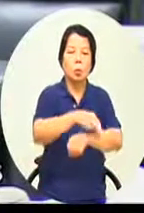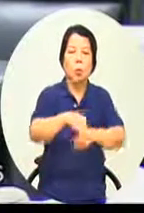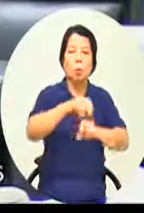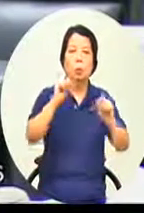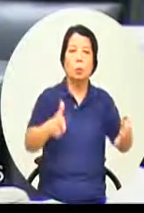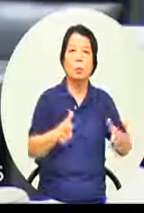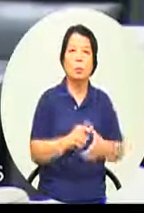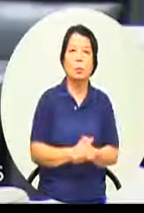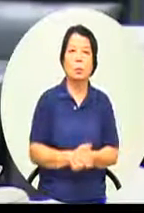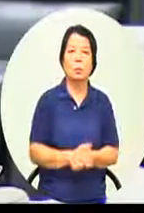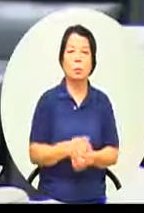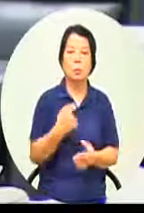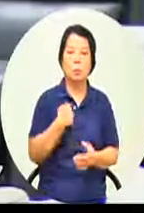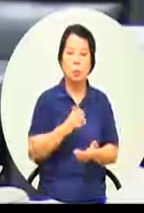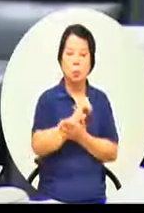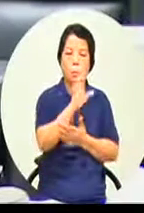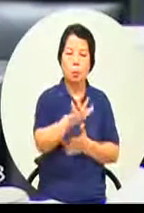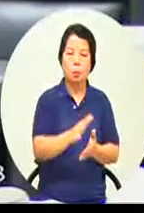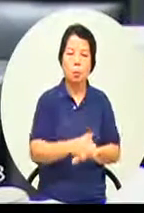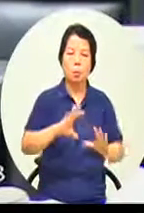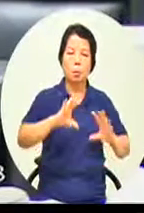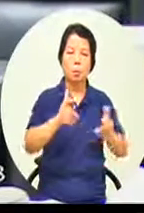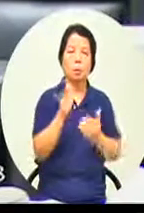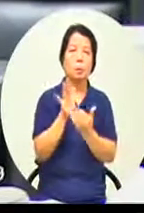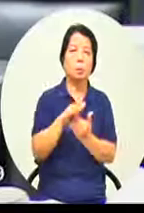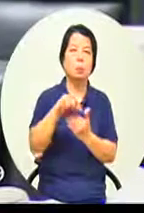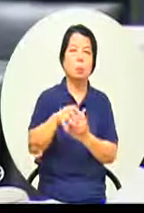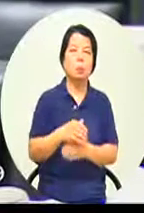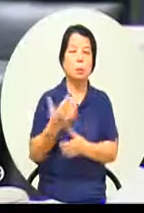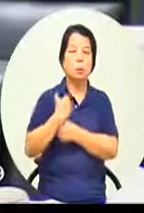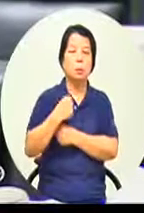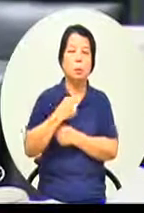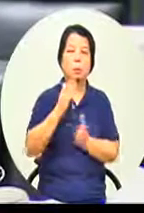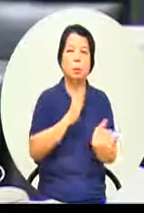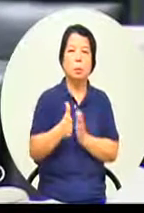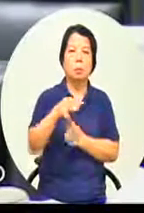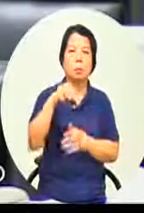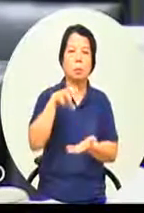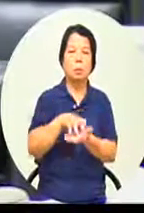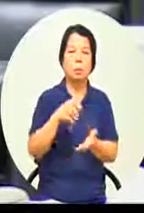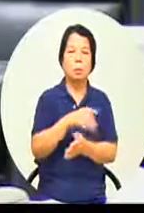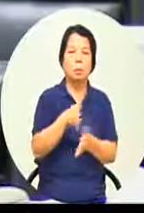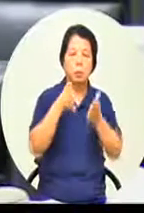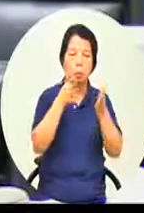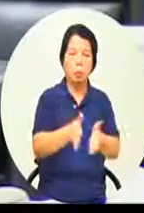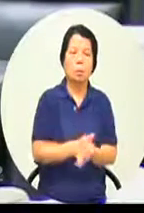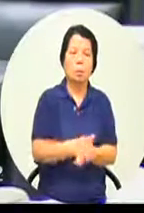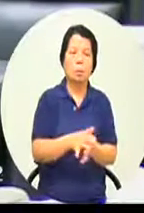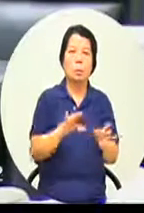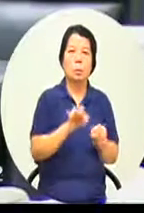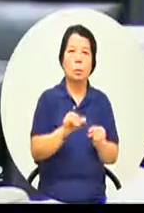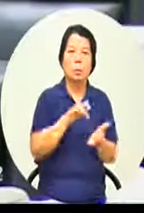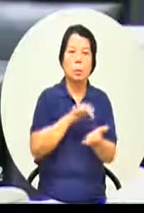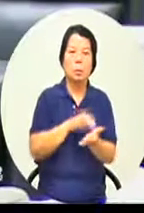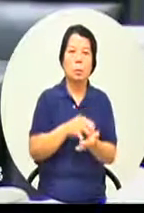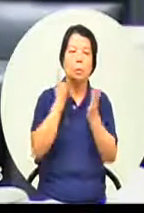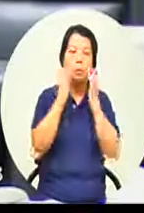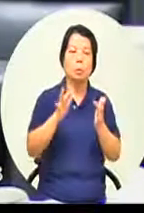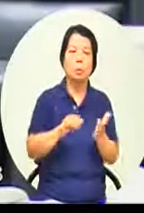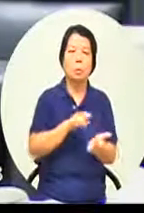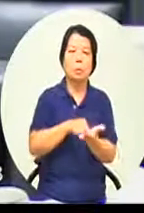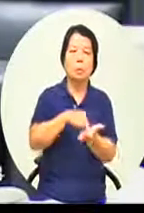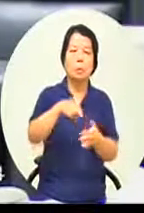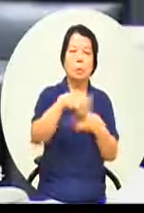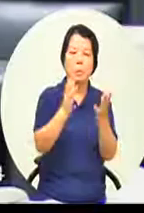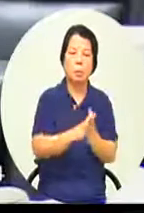哈。那我跟议员报告，国防部这军备局这一块有关市场用地哈，它目前产权已经正在移转给国产